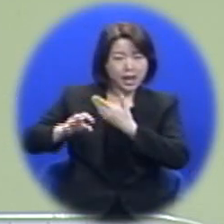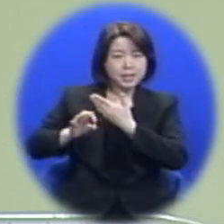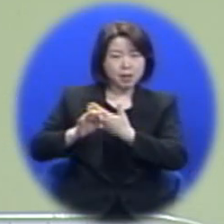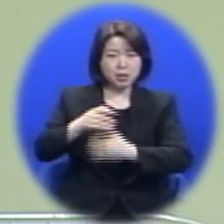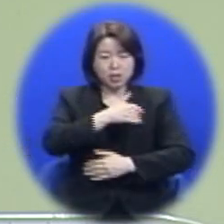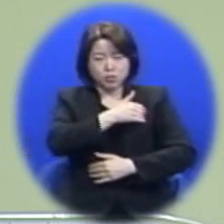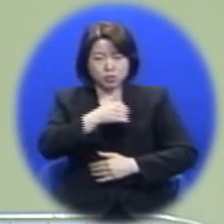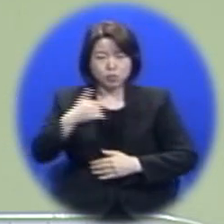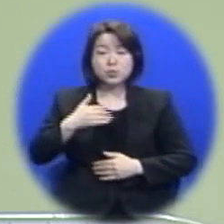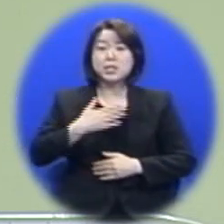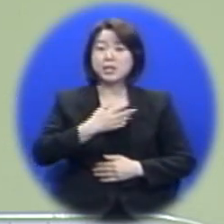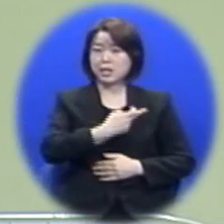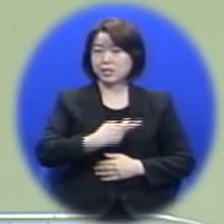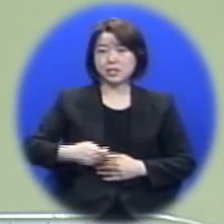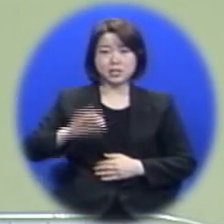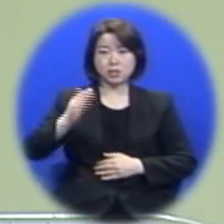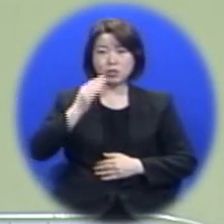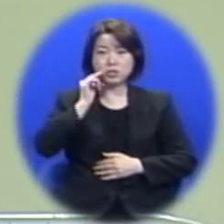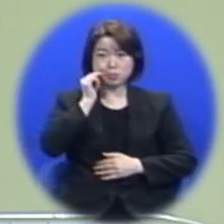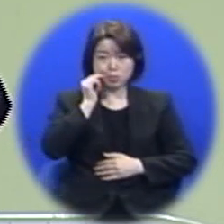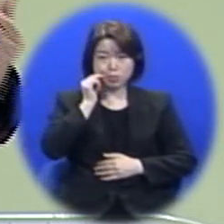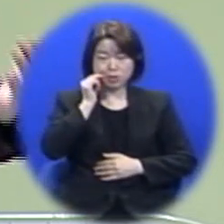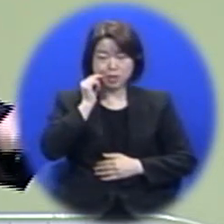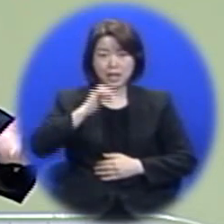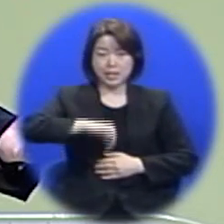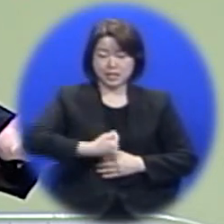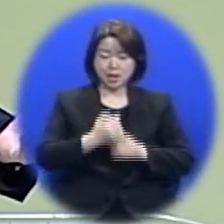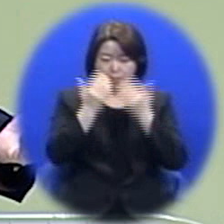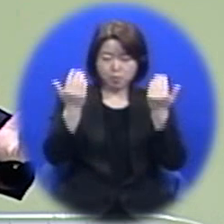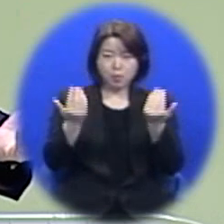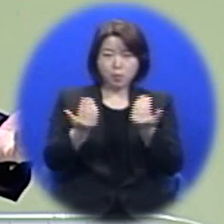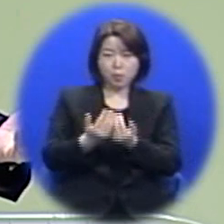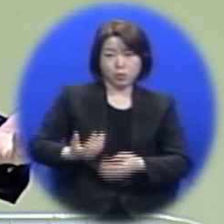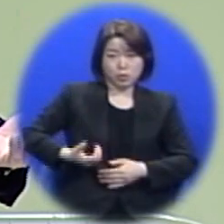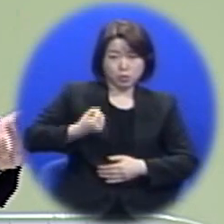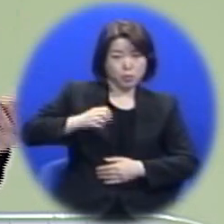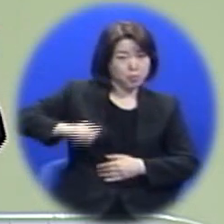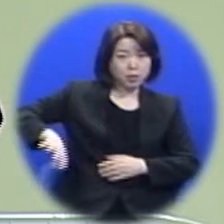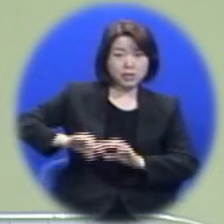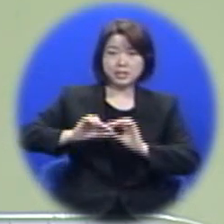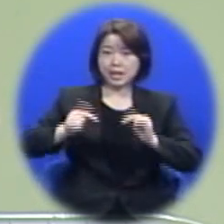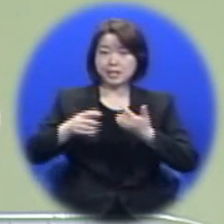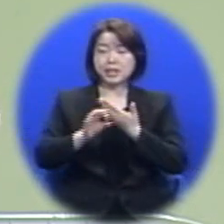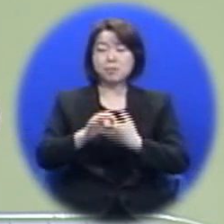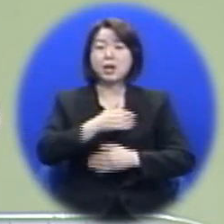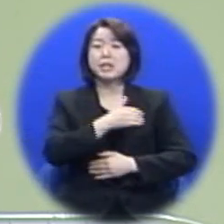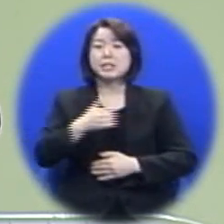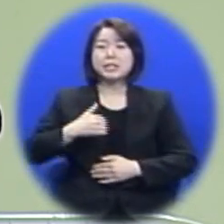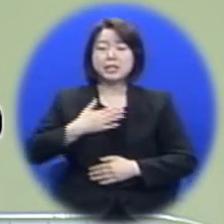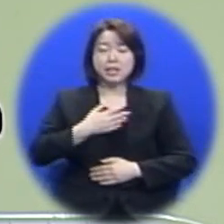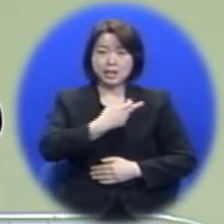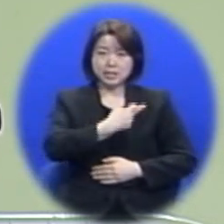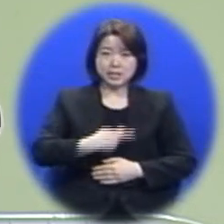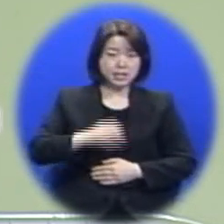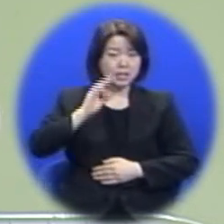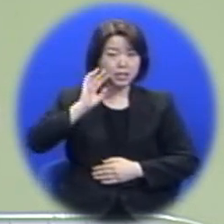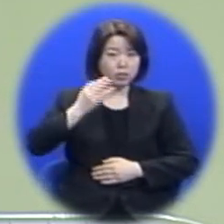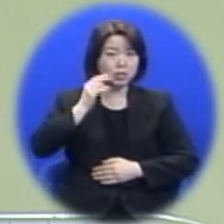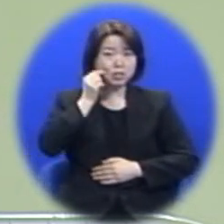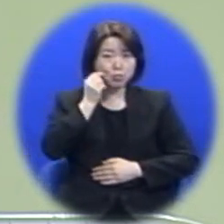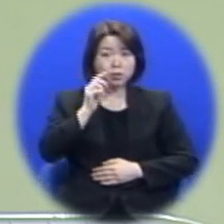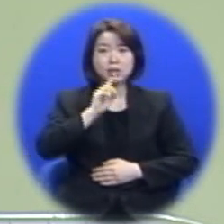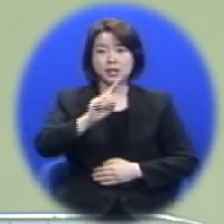내 제자가 되지 못하고 자기의 모든 소유를 버리지 아니하면 능히 내 제자가 되지 못하리라